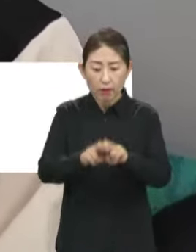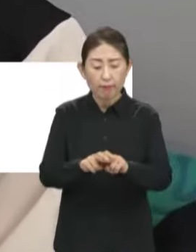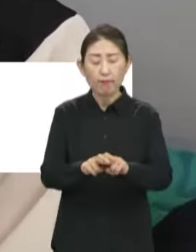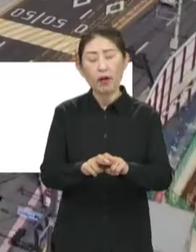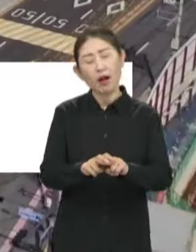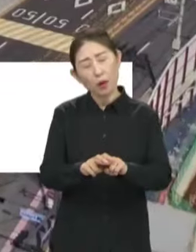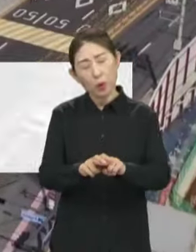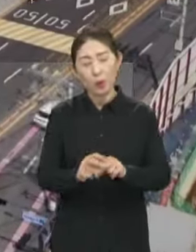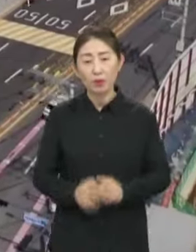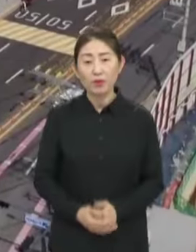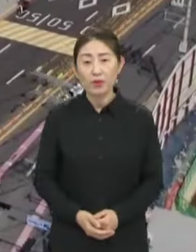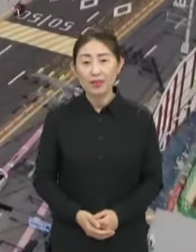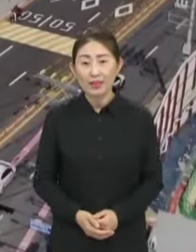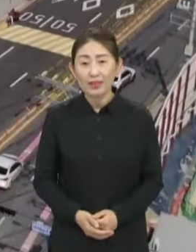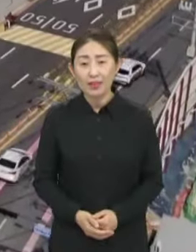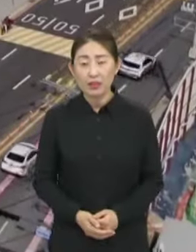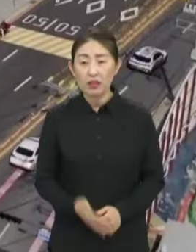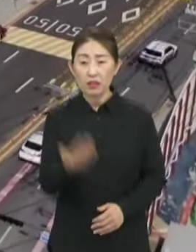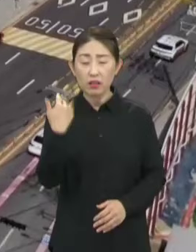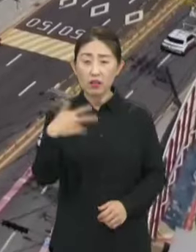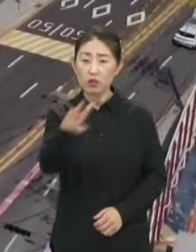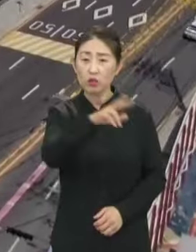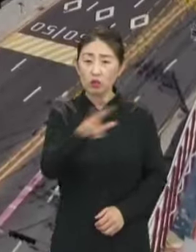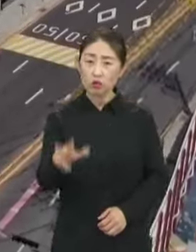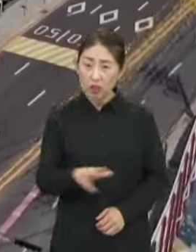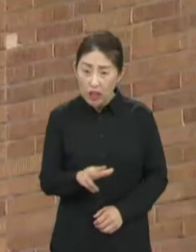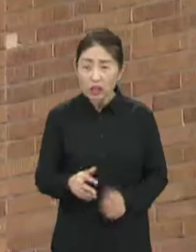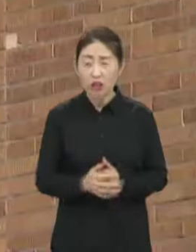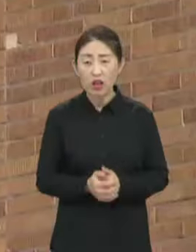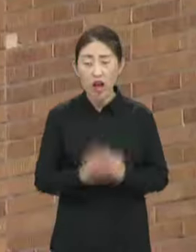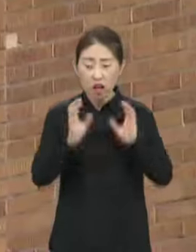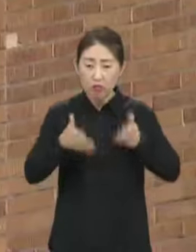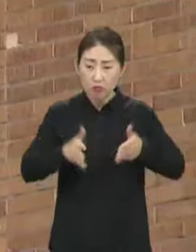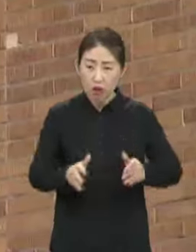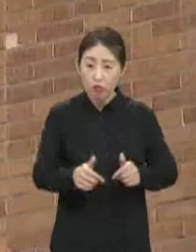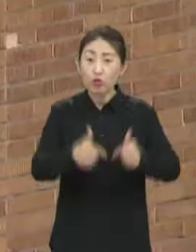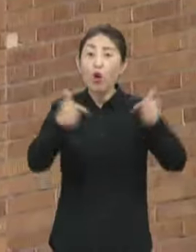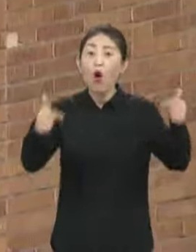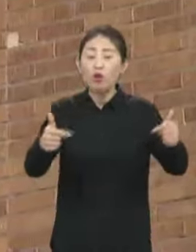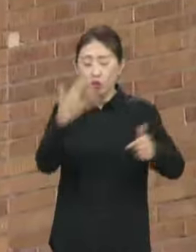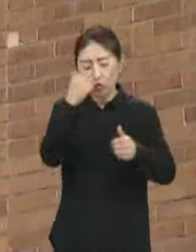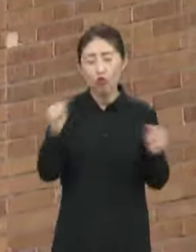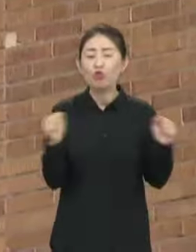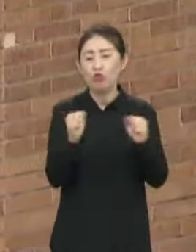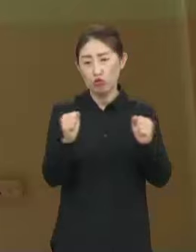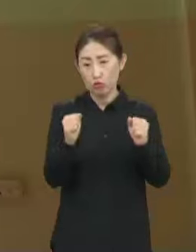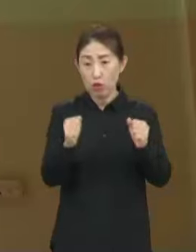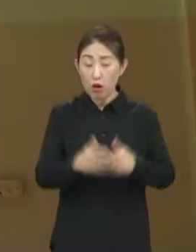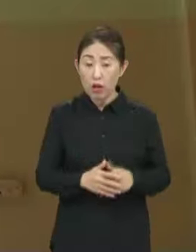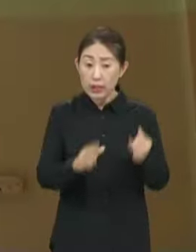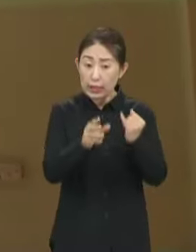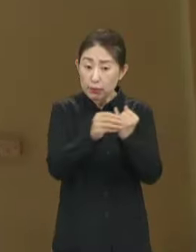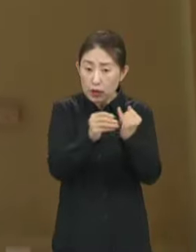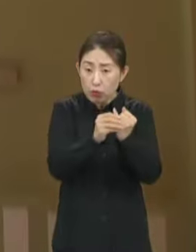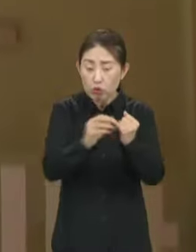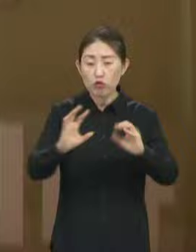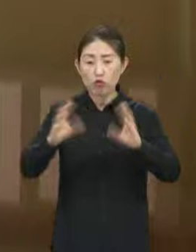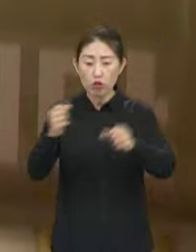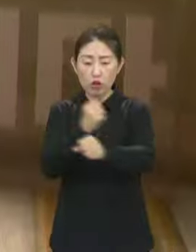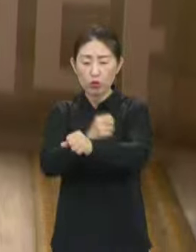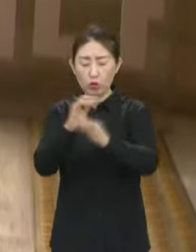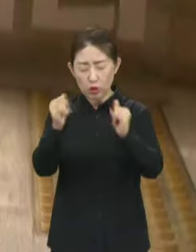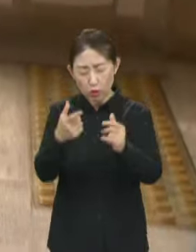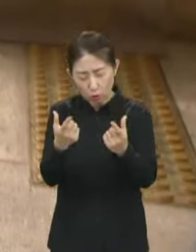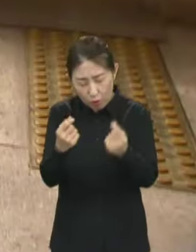같아요. 하지만 지난해 전국에서 유일하게 출생아 수가 증가한 충북도에서 임산부는 국가유공자와